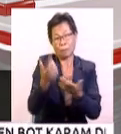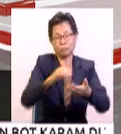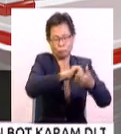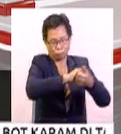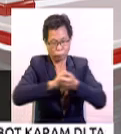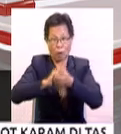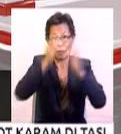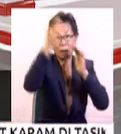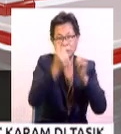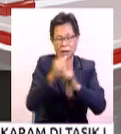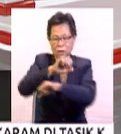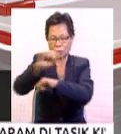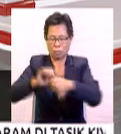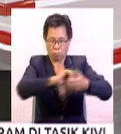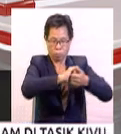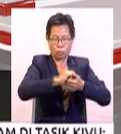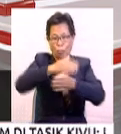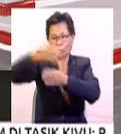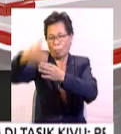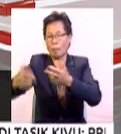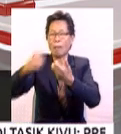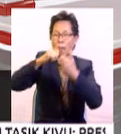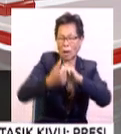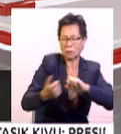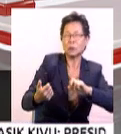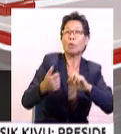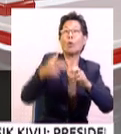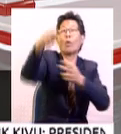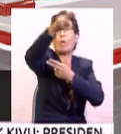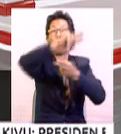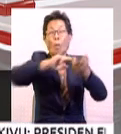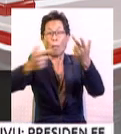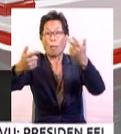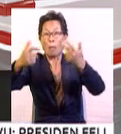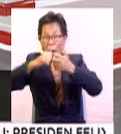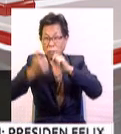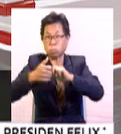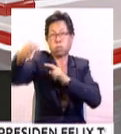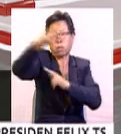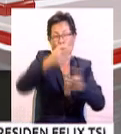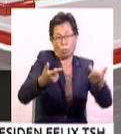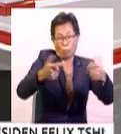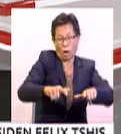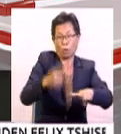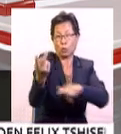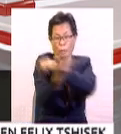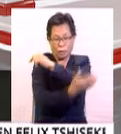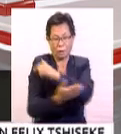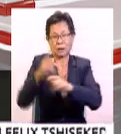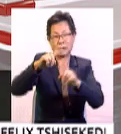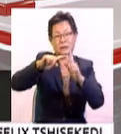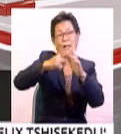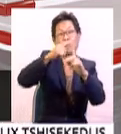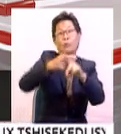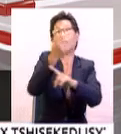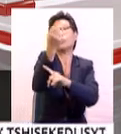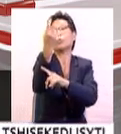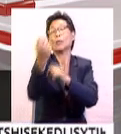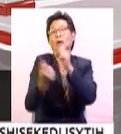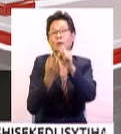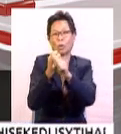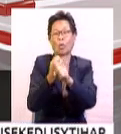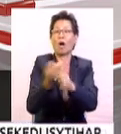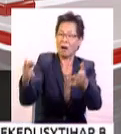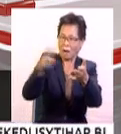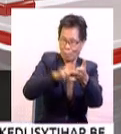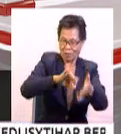kesepakatan Malaysia-Singapura untuk mengakhiri konflik ruang udara yang membelenggu kedua-dua negara sejak Disember lalu. Ikuti laporan yang saya sendiri